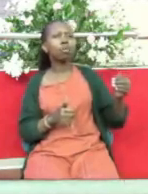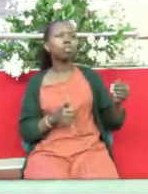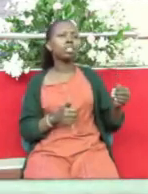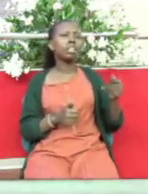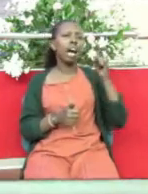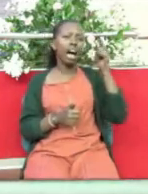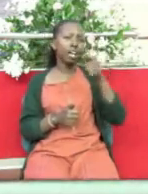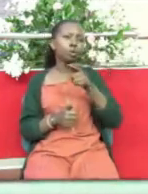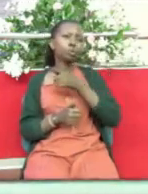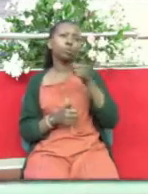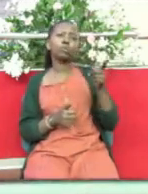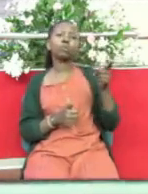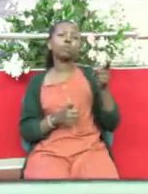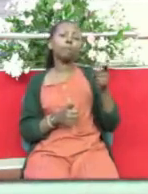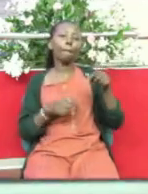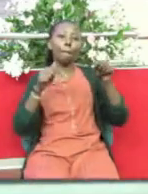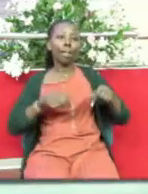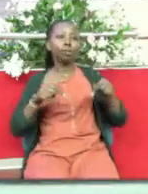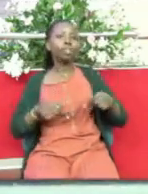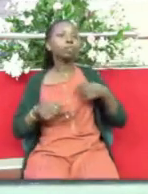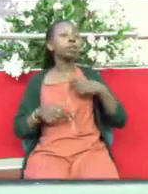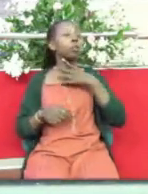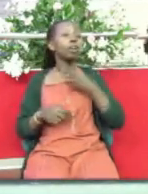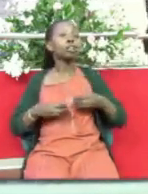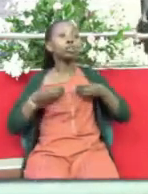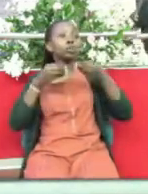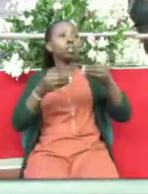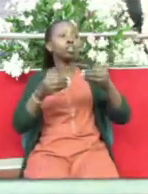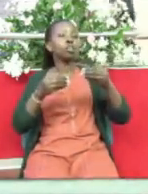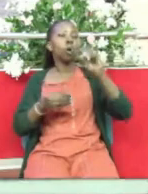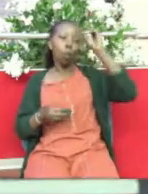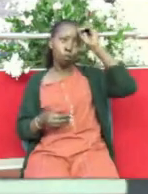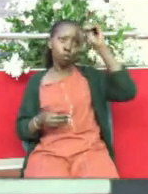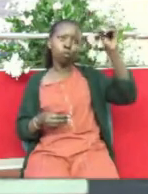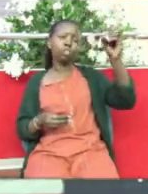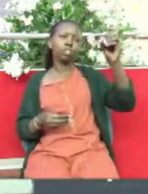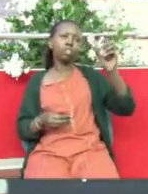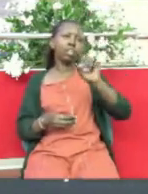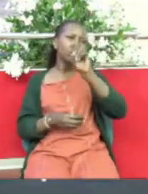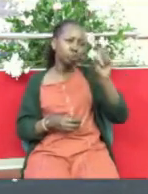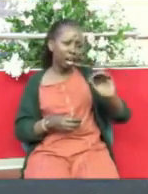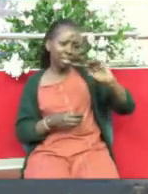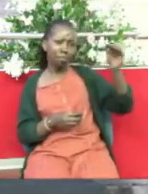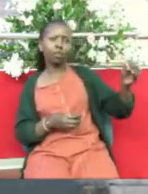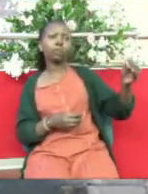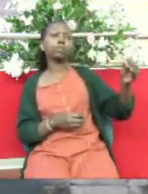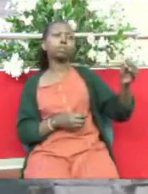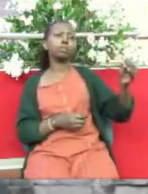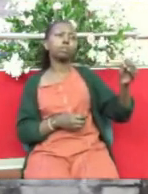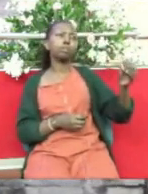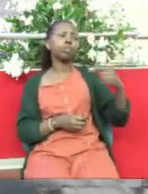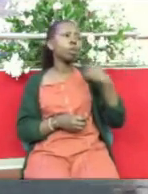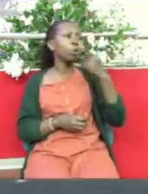ambao umekuwa ukikutatiza? Today I want to give you a chance. Siku ya leo nataka nikupe nafasi. To ask that mountain. Uulize huo mlima.